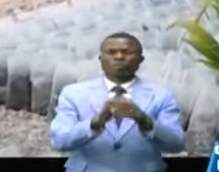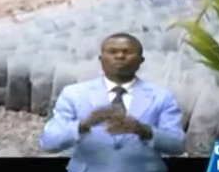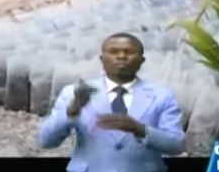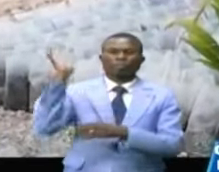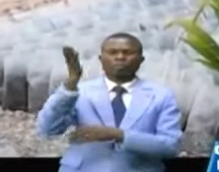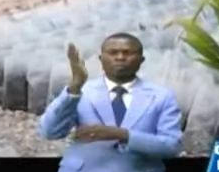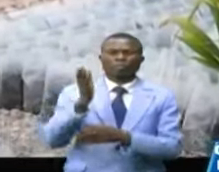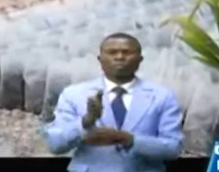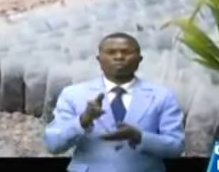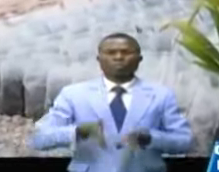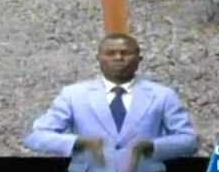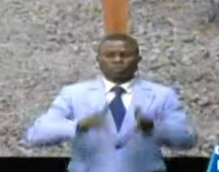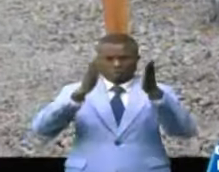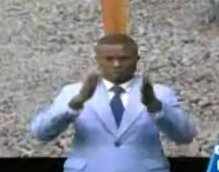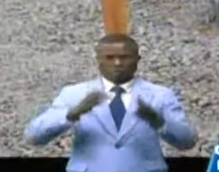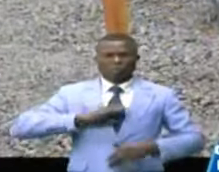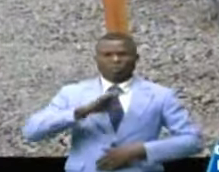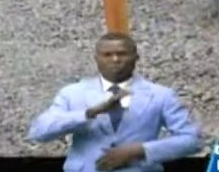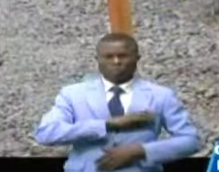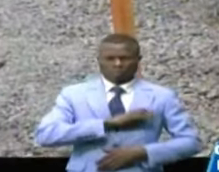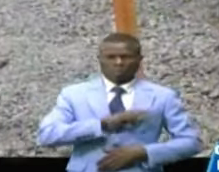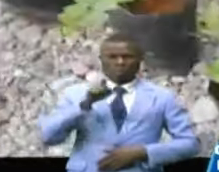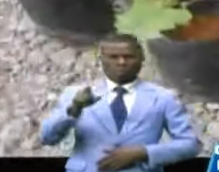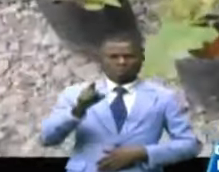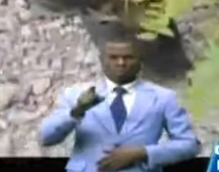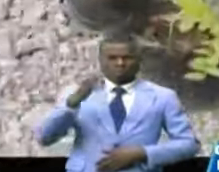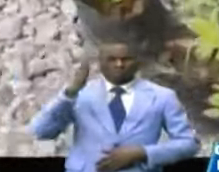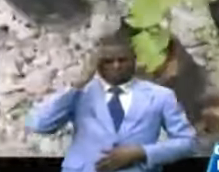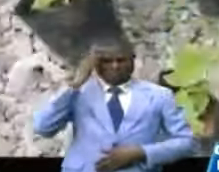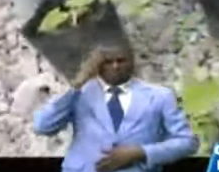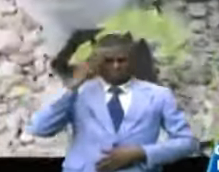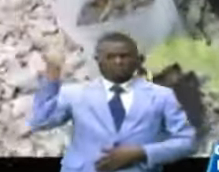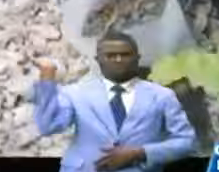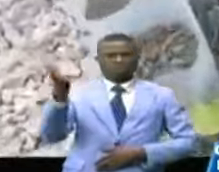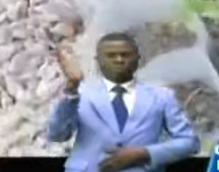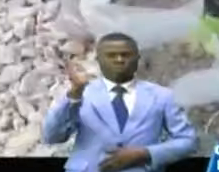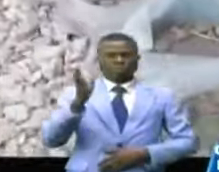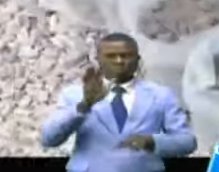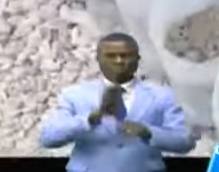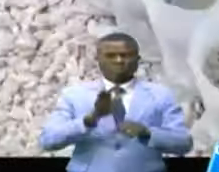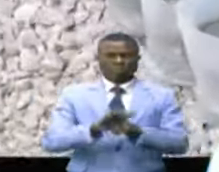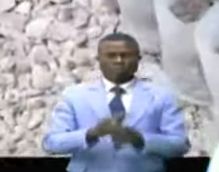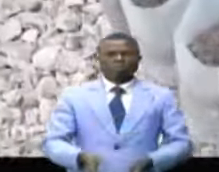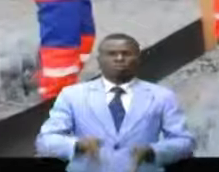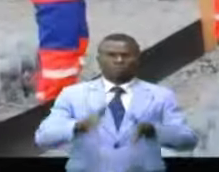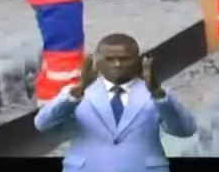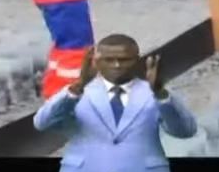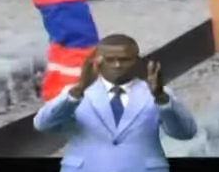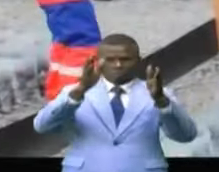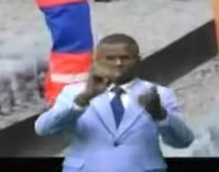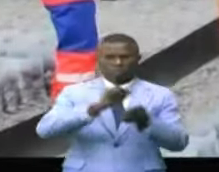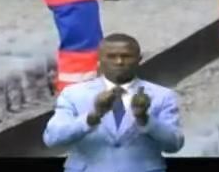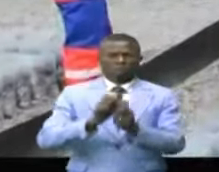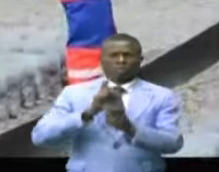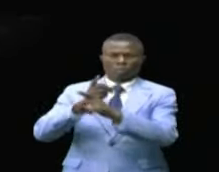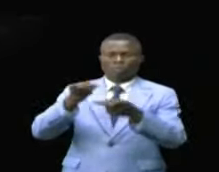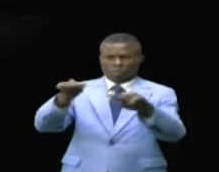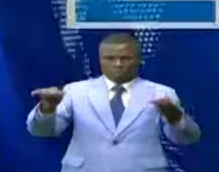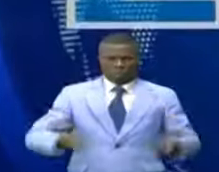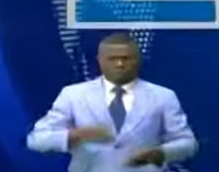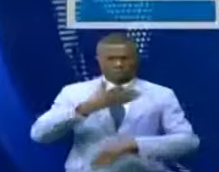déboisement. Voilà pourquoi Comidé SARL a songé au reboisement avec plusieurs plantules, question de préserver